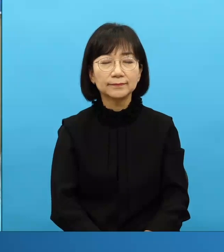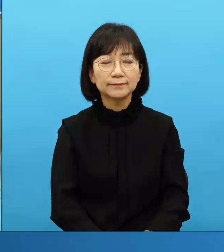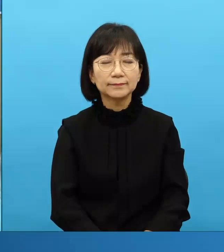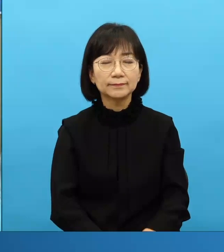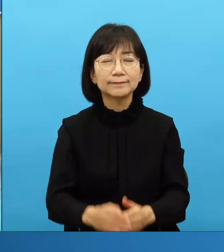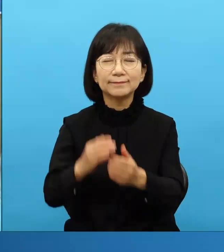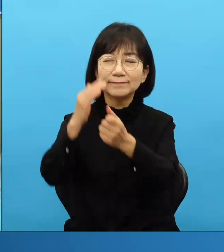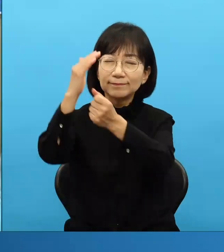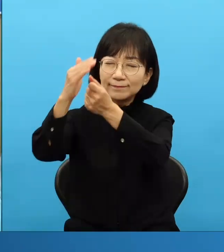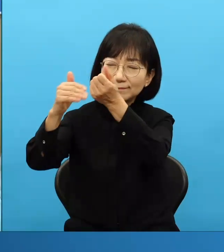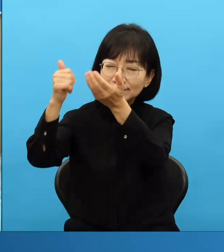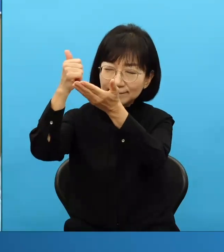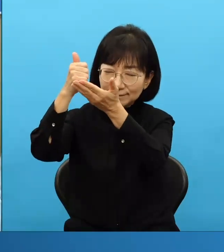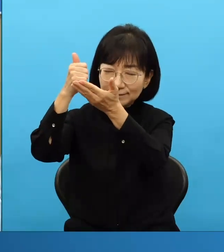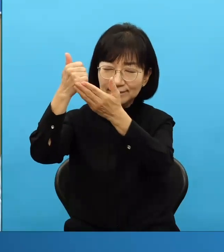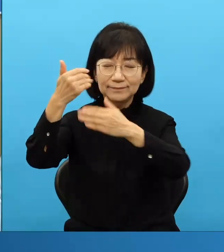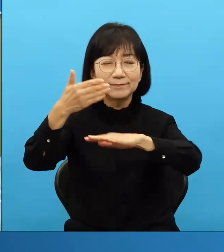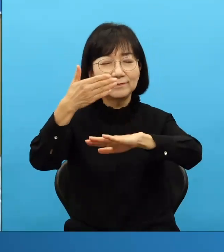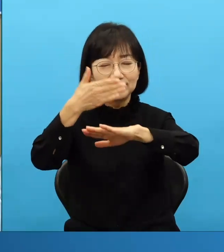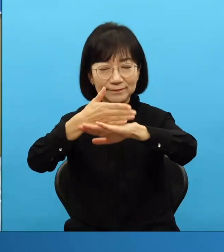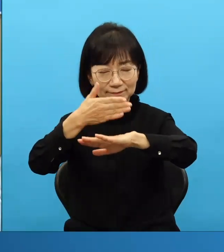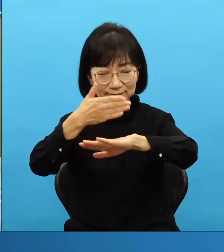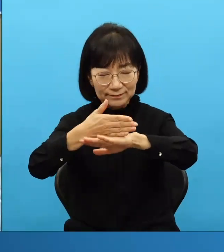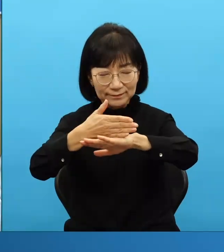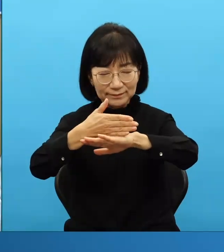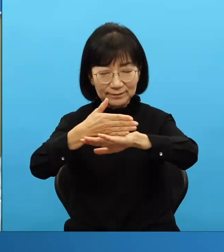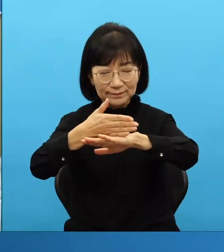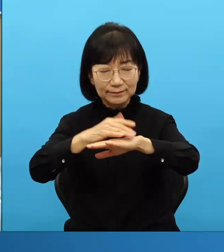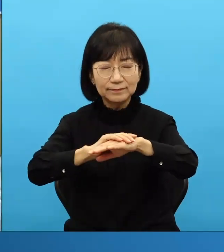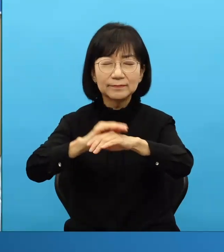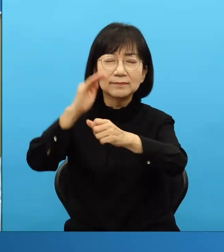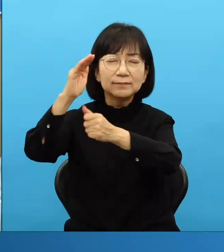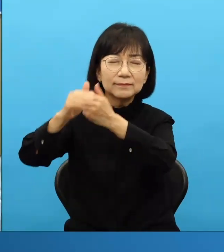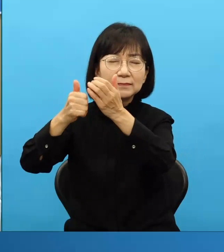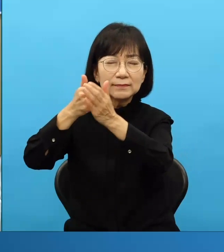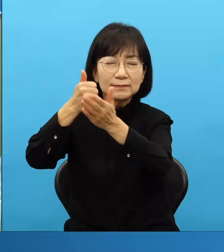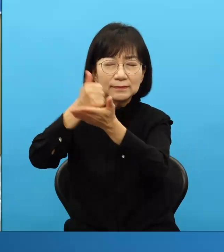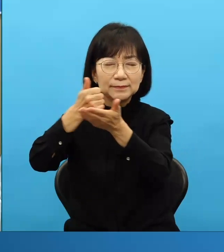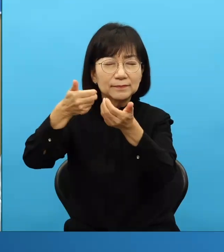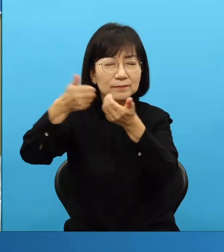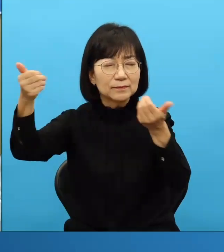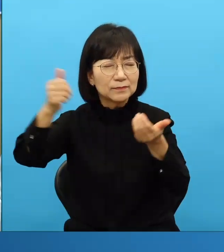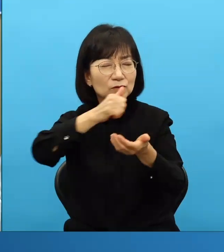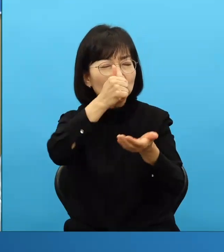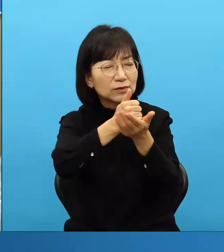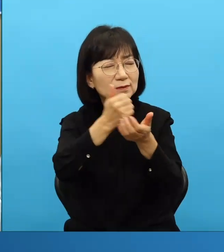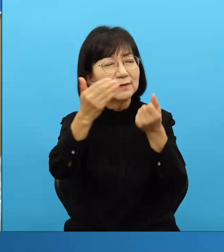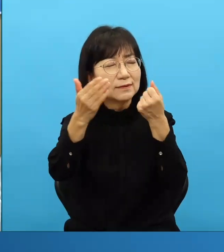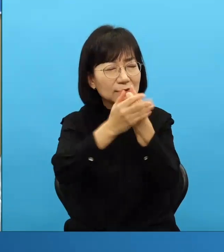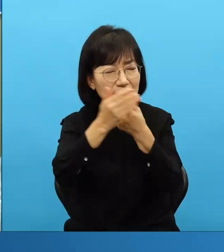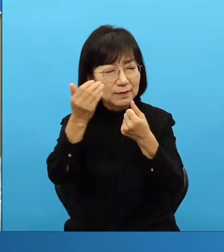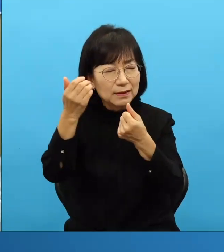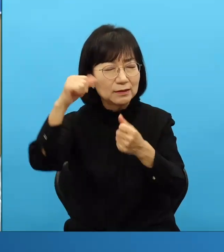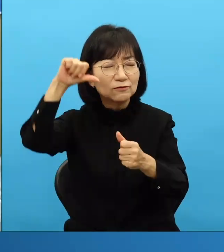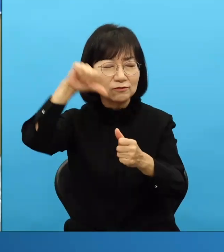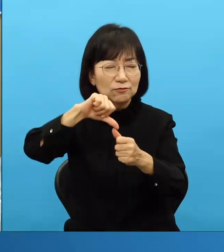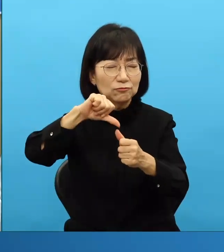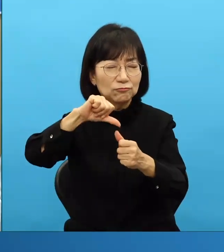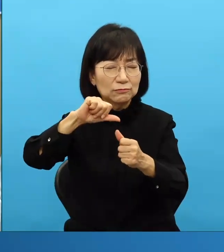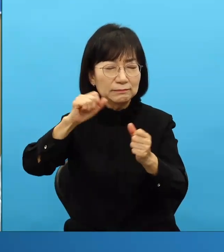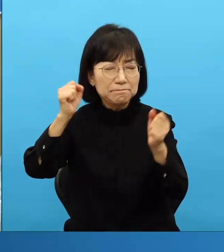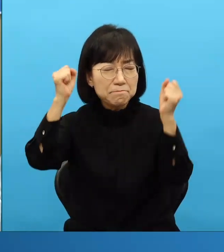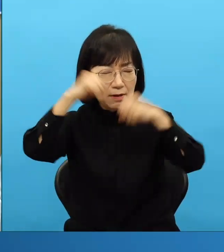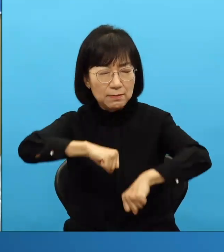하나님 감사합니다. God, we give you thanks. 하나님을 떠난 죄로 말미암아 저주와 멸망 가운데 버려두지